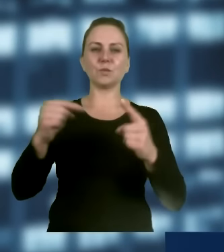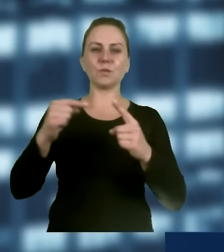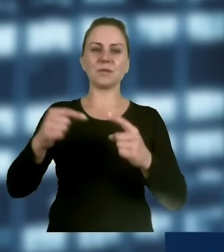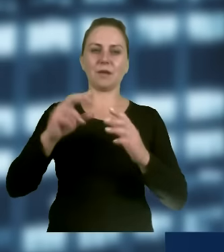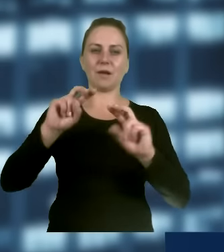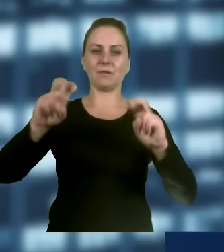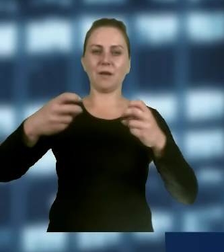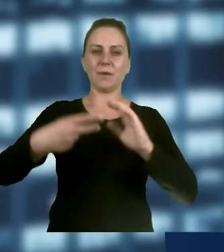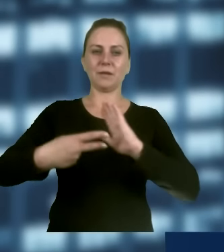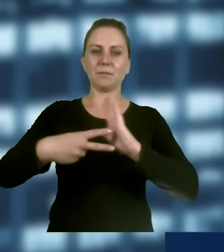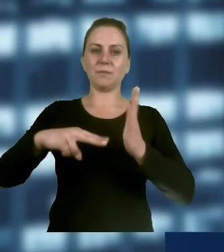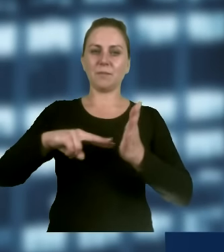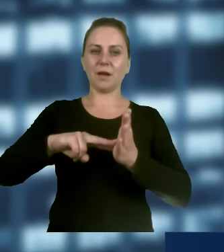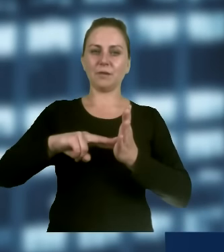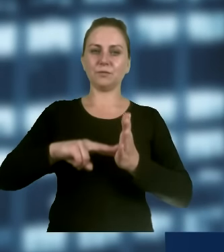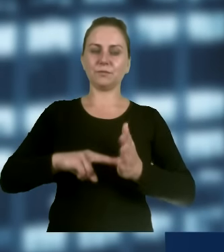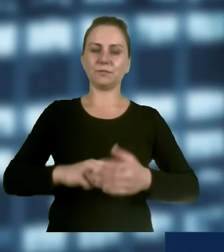tej.